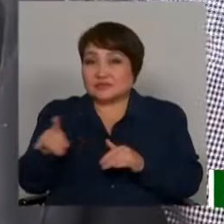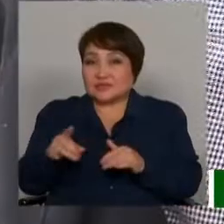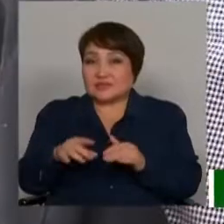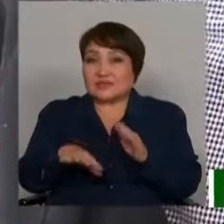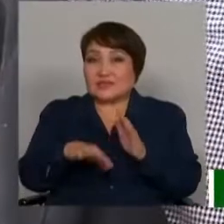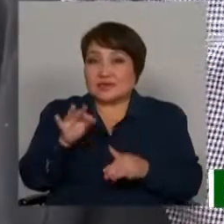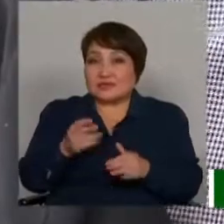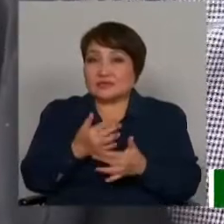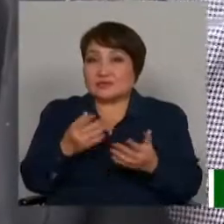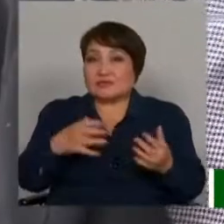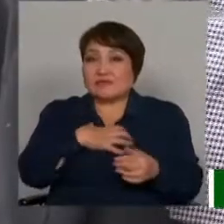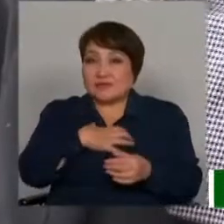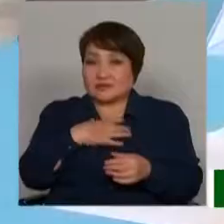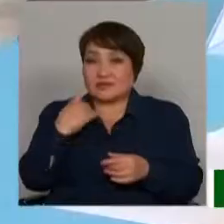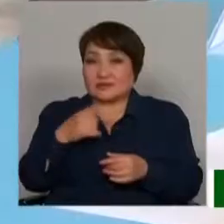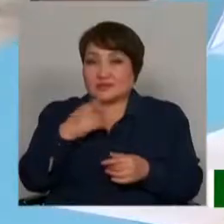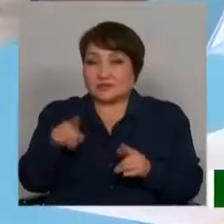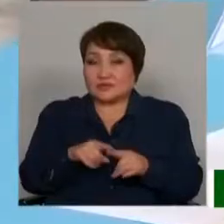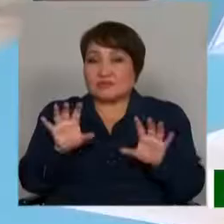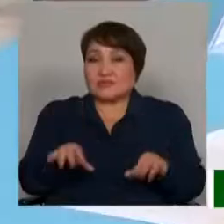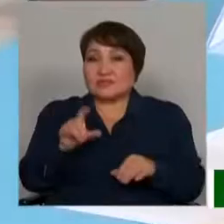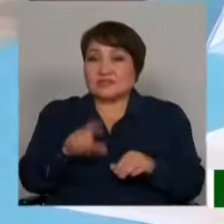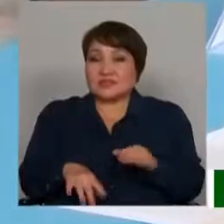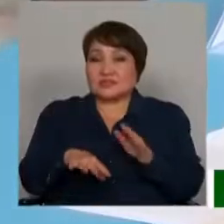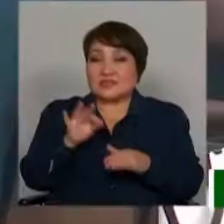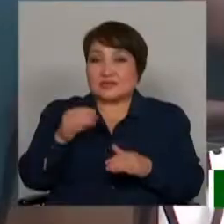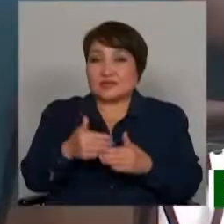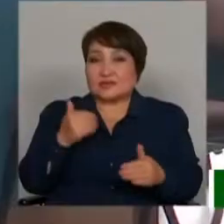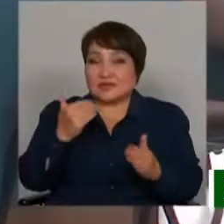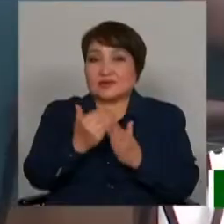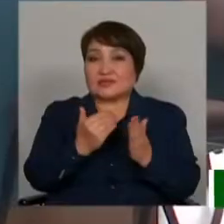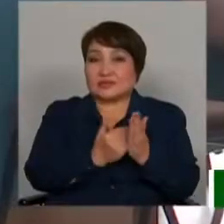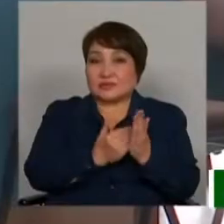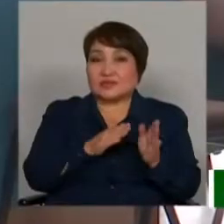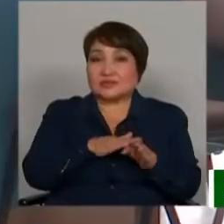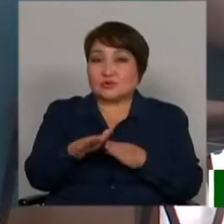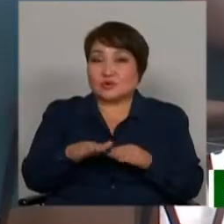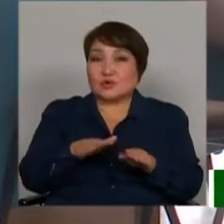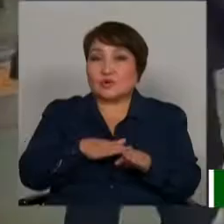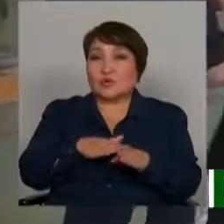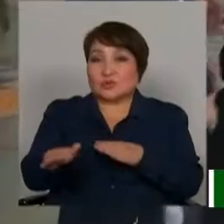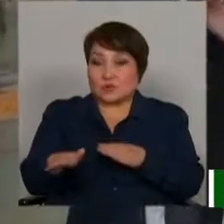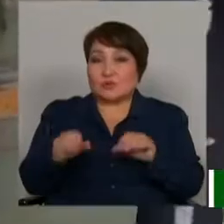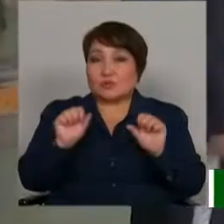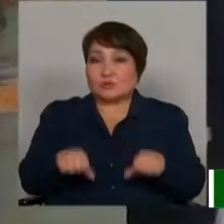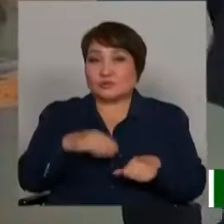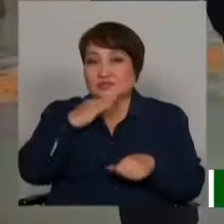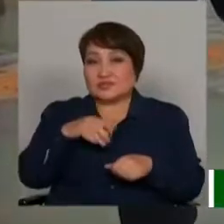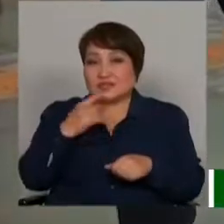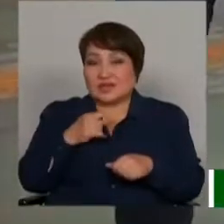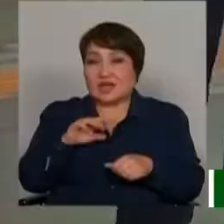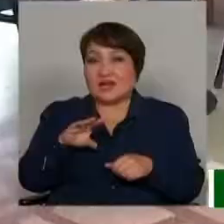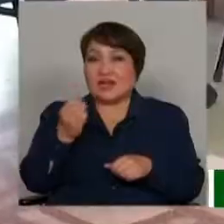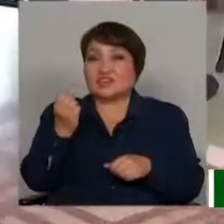түсіндірді. Осы аралықта президентке сайлау алды бағдарламан толық орындауға мүмкіндік жеткілікті деді. Мәулен Әшімбаевтың сөзінше,